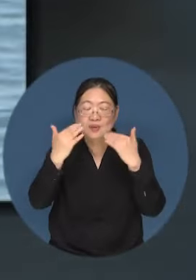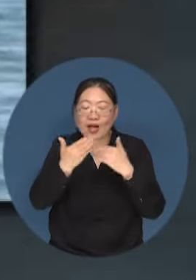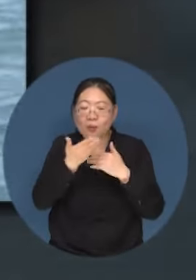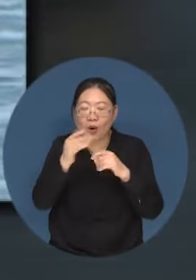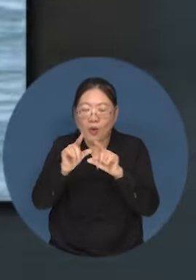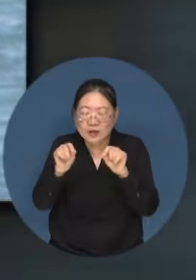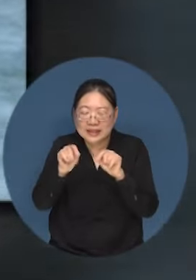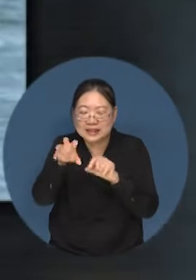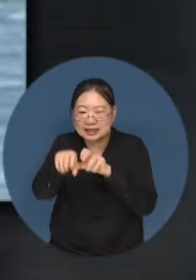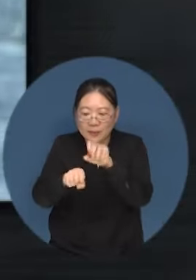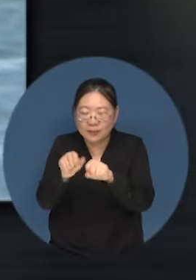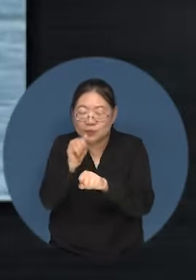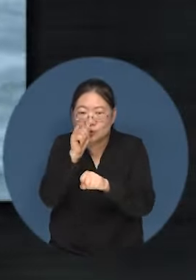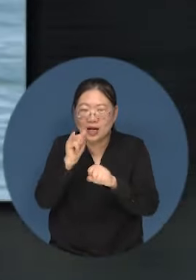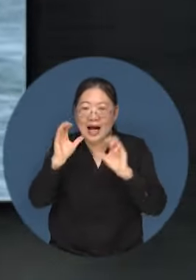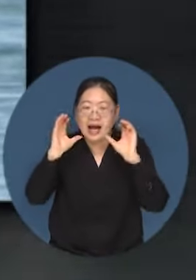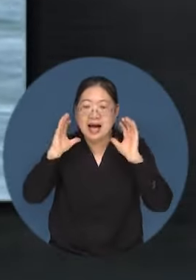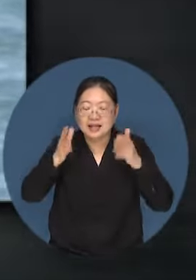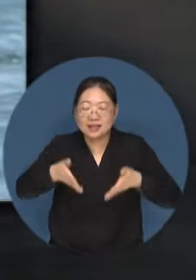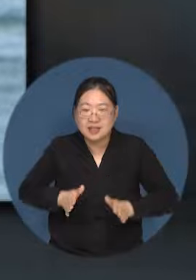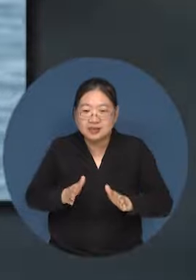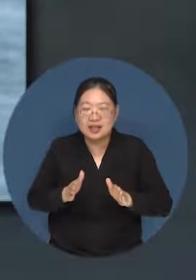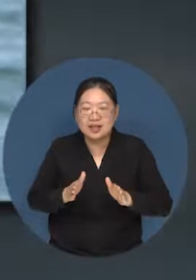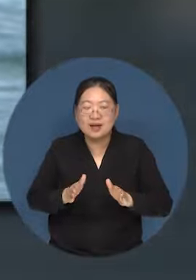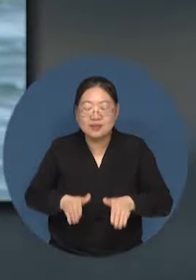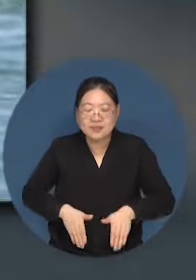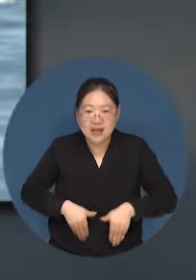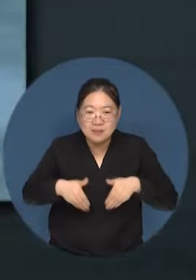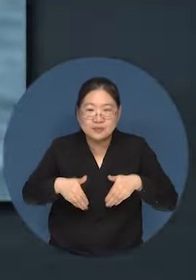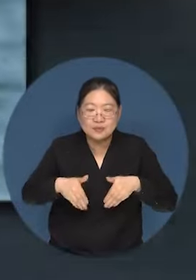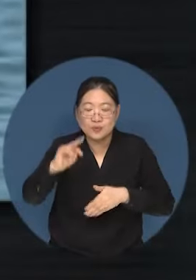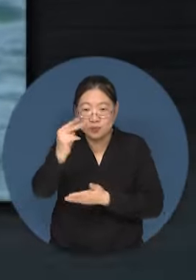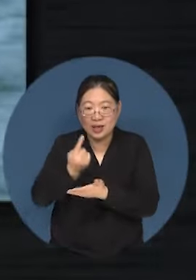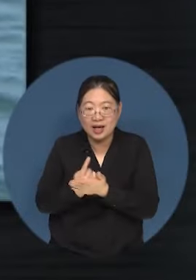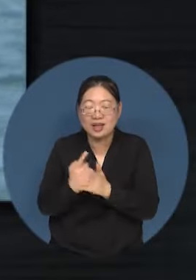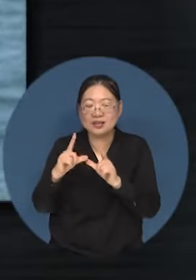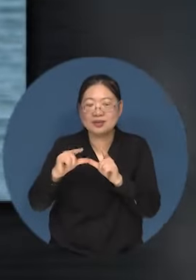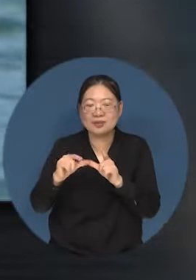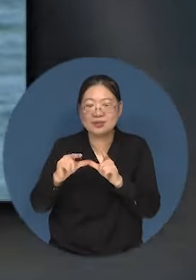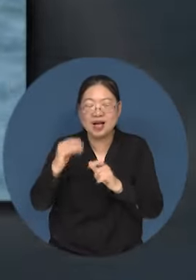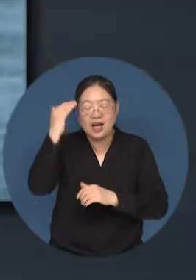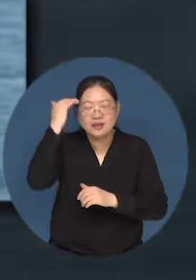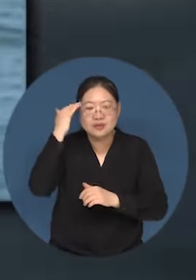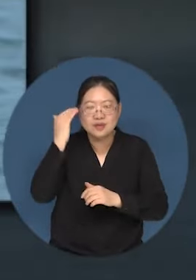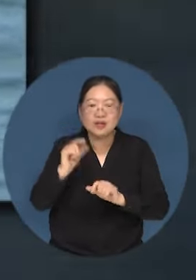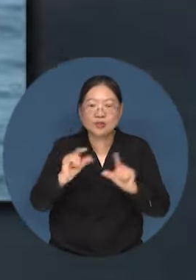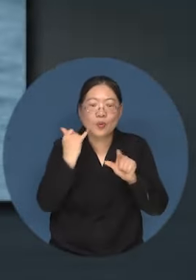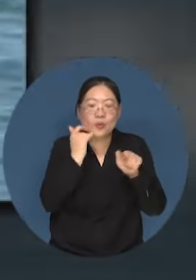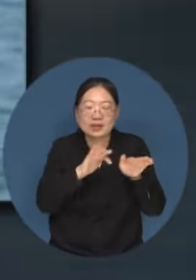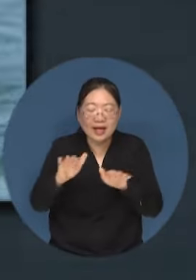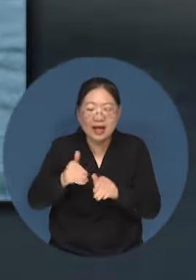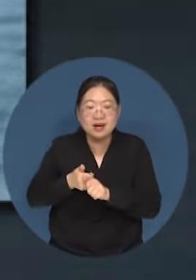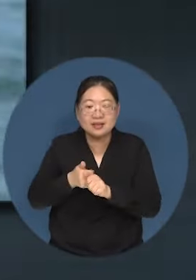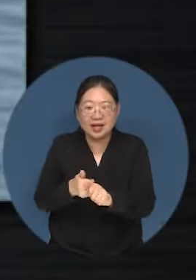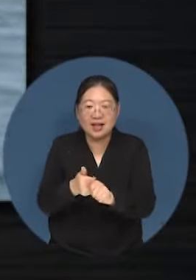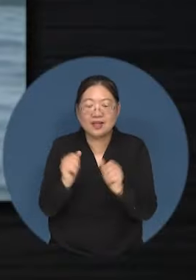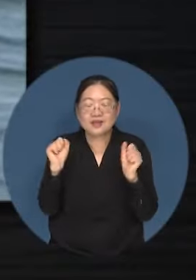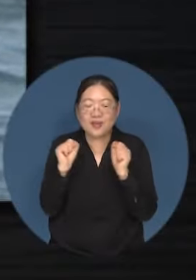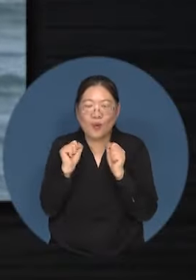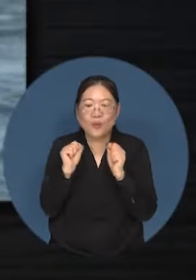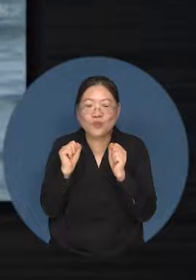하고 번식을 위해서 남하회유를 하게 되는데 예. 그중에 대부분이 우리나라 동해 연안을 따라서